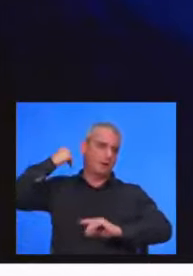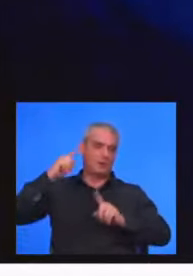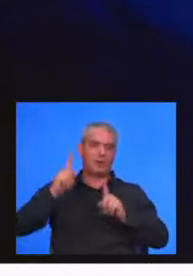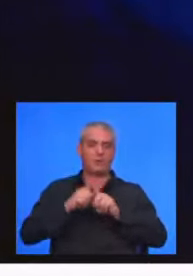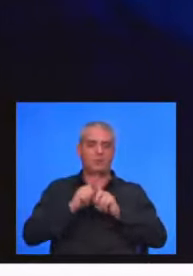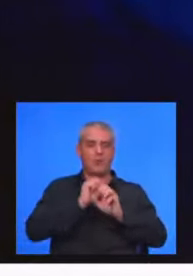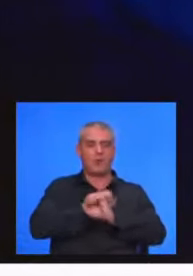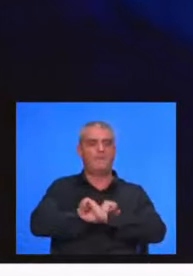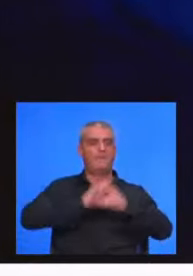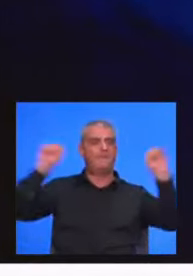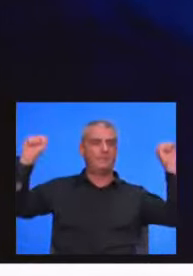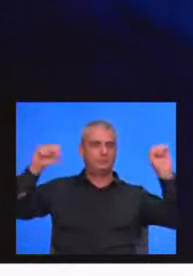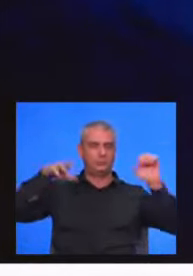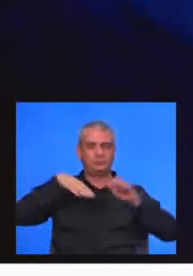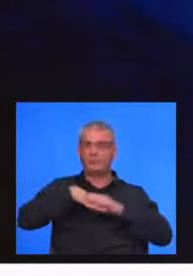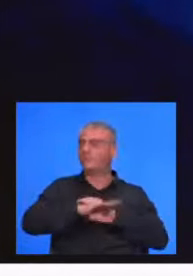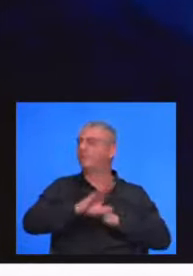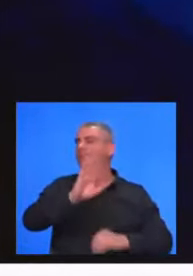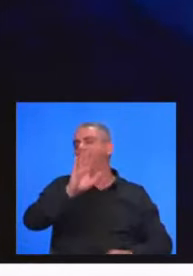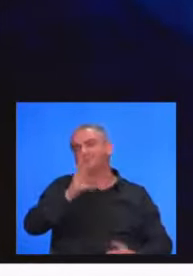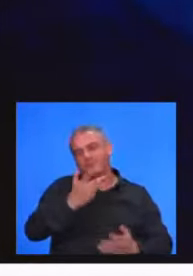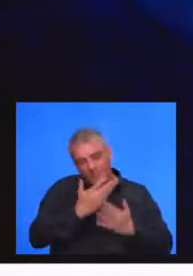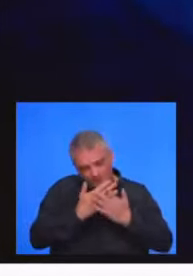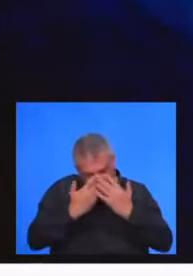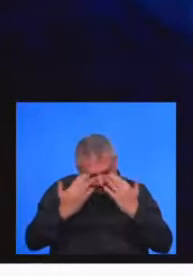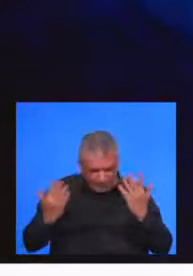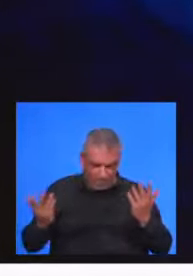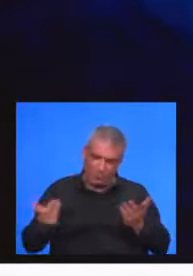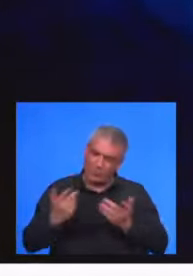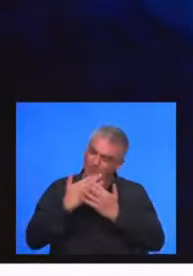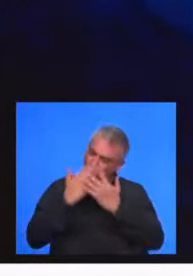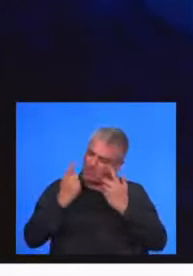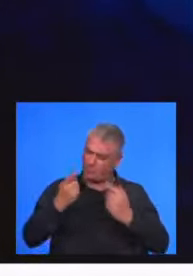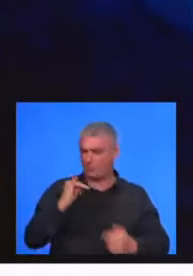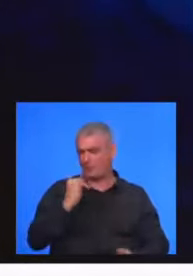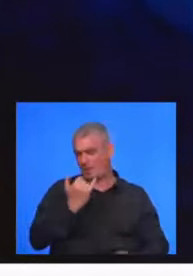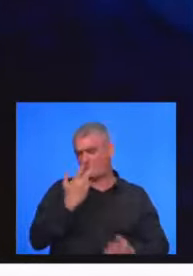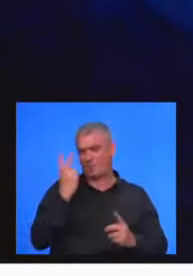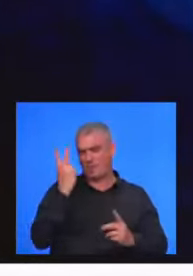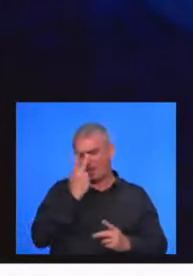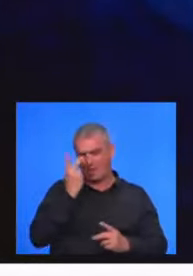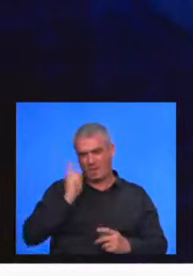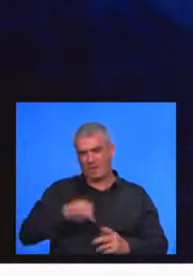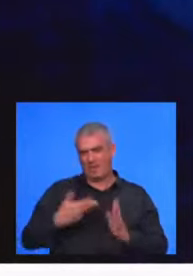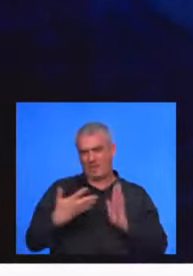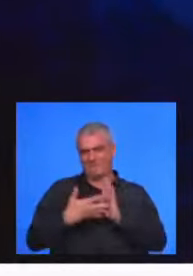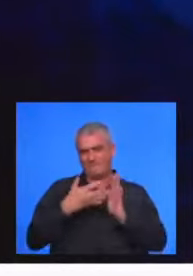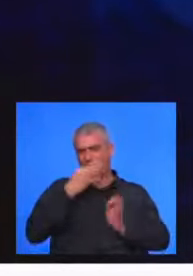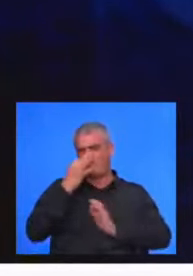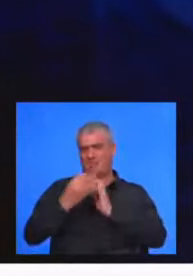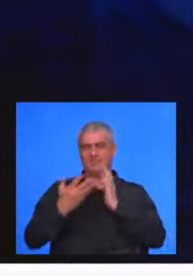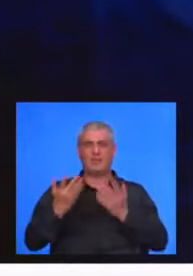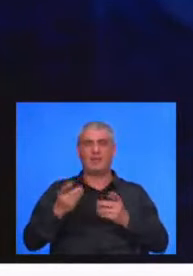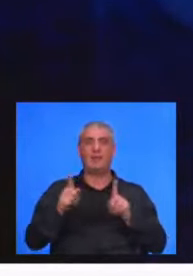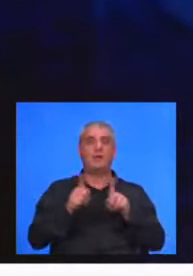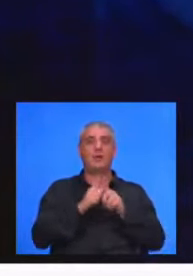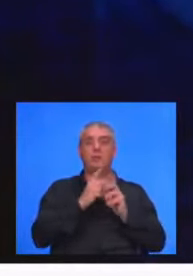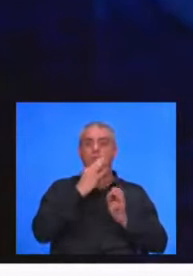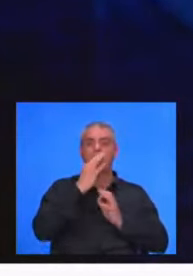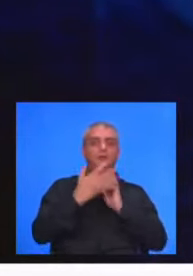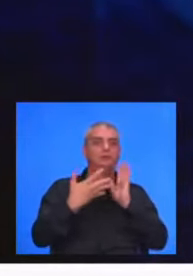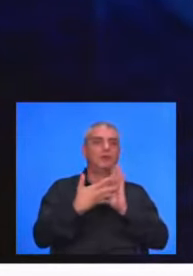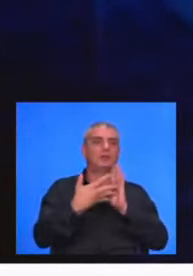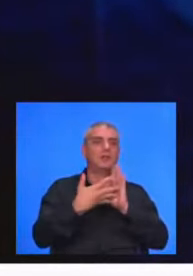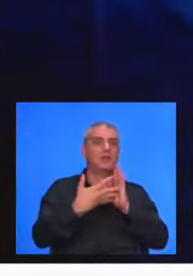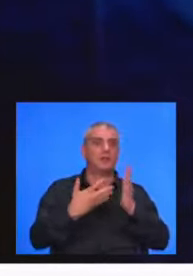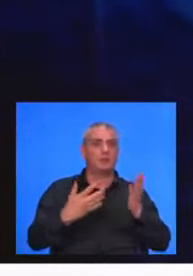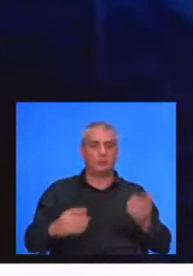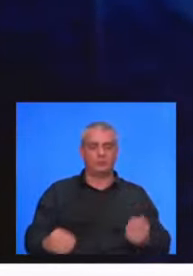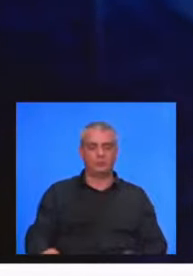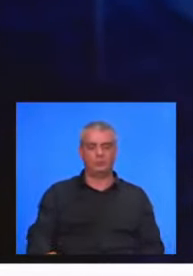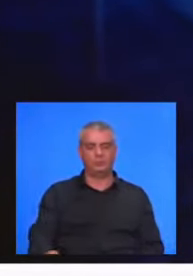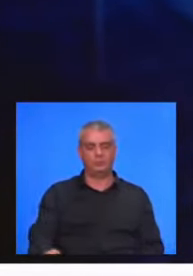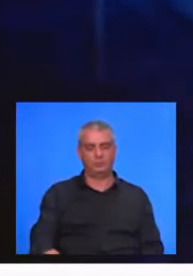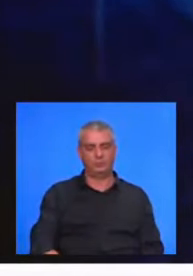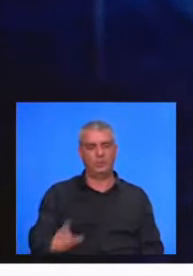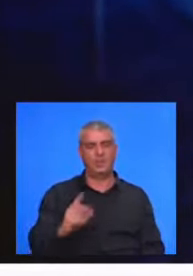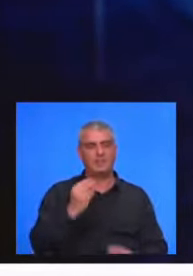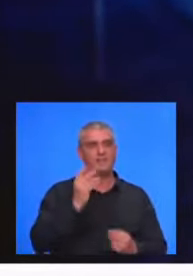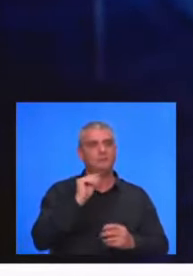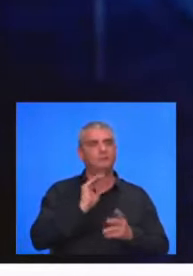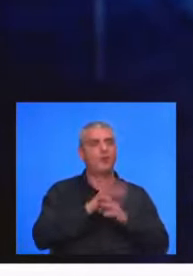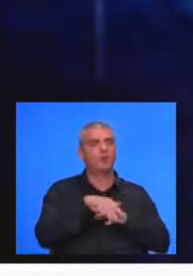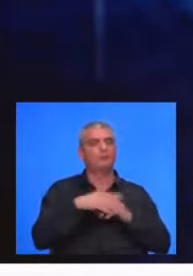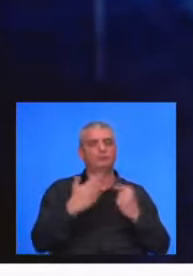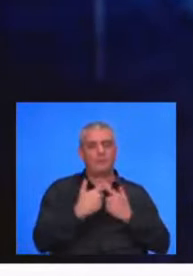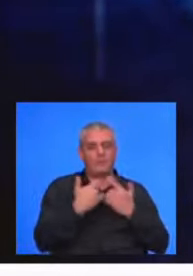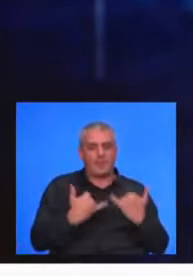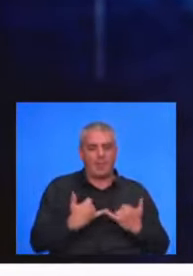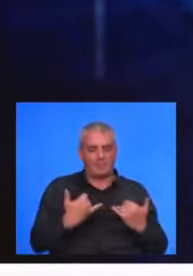בפיצוץ המנהרה שהייתה. לא, ברור, ברור, ברור. זה ברור, כמו שתחקרו את... תחקירים שיכולים להשפיע על המלחמה עכשיו, לא